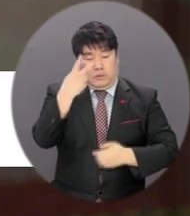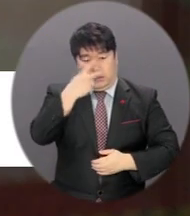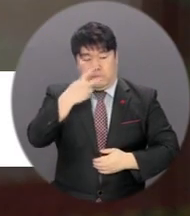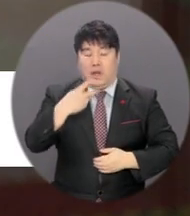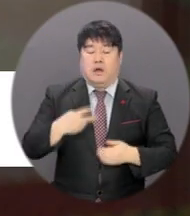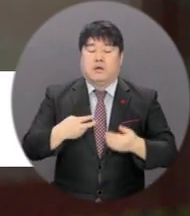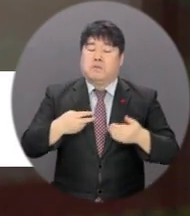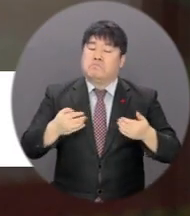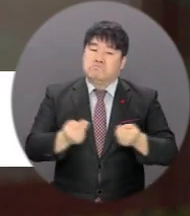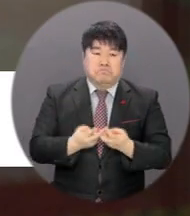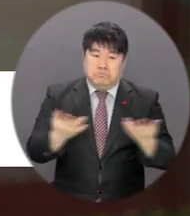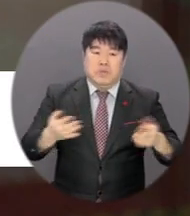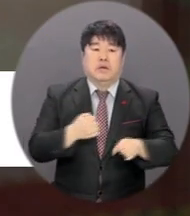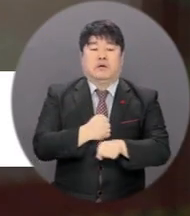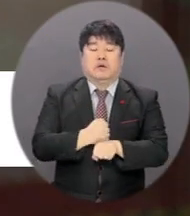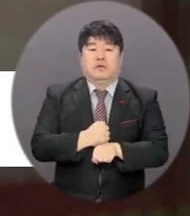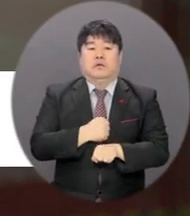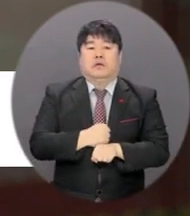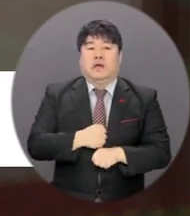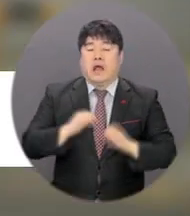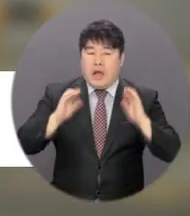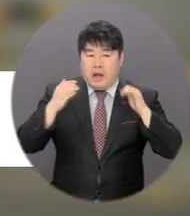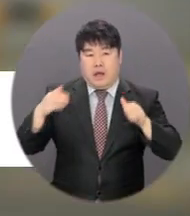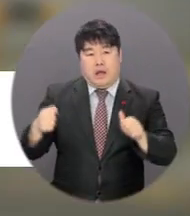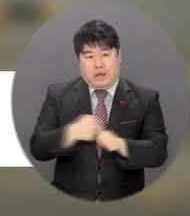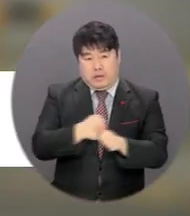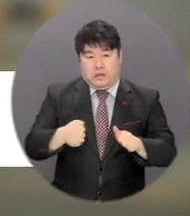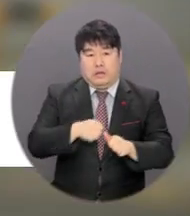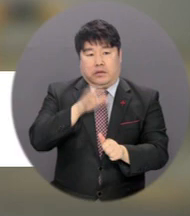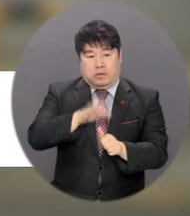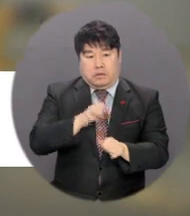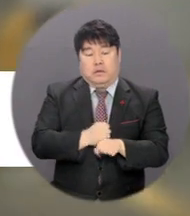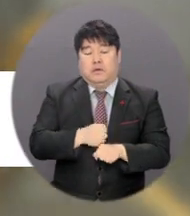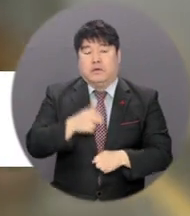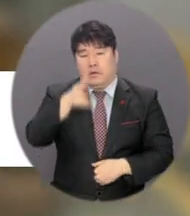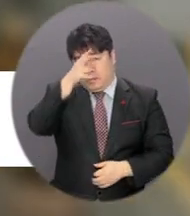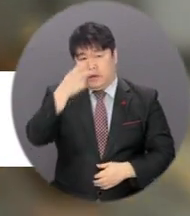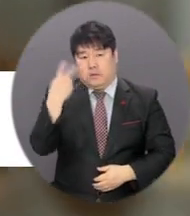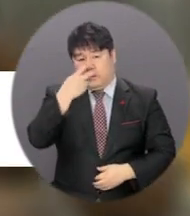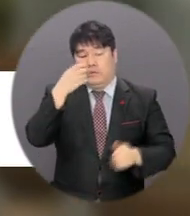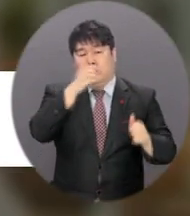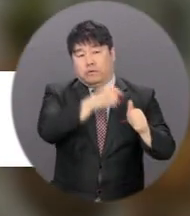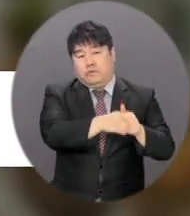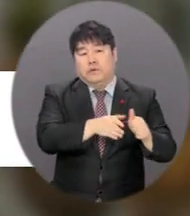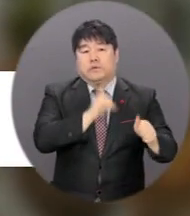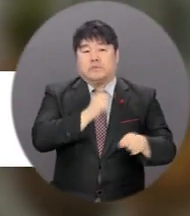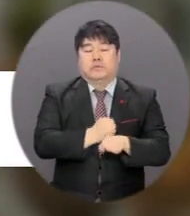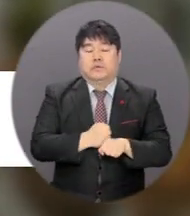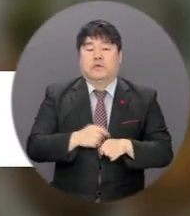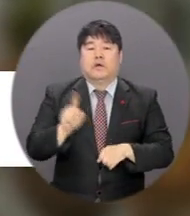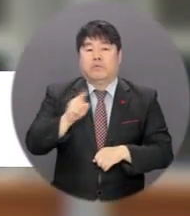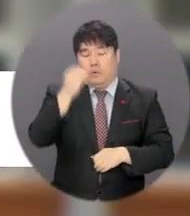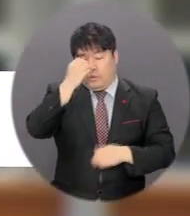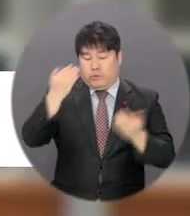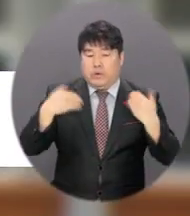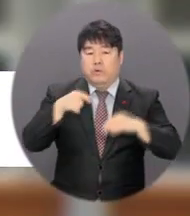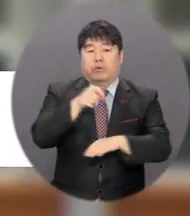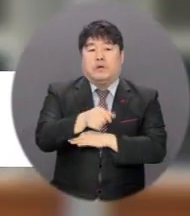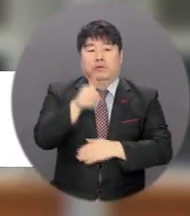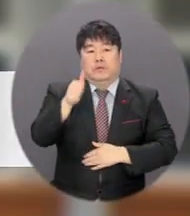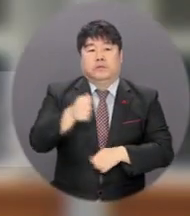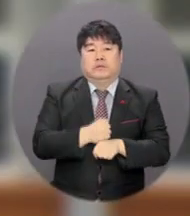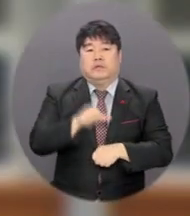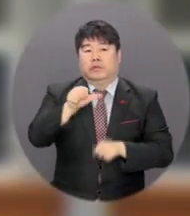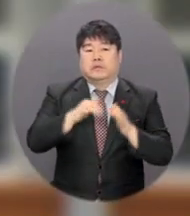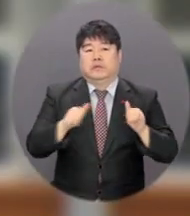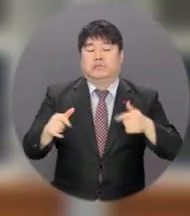불가피해 아동학대 혐의로 경찰에 수사 의뢰했다고 밝혔습니다. 광주 모 고등학교의 행정실장인 A씨는 지난